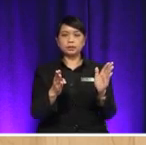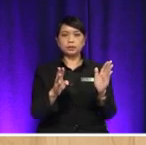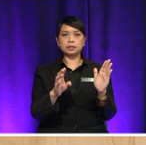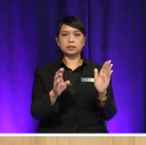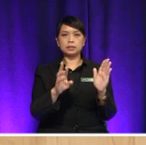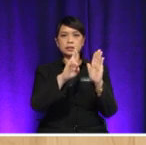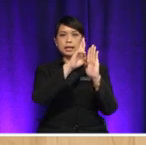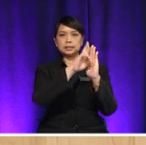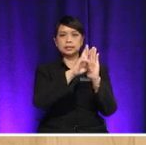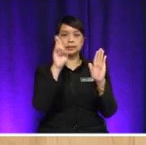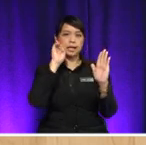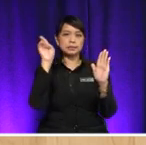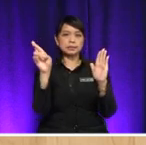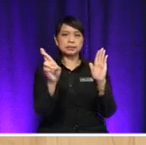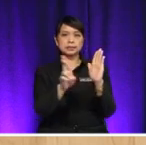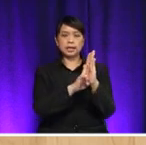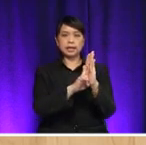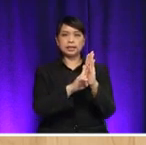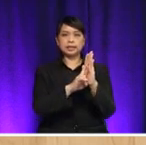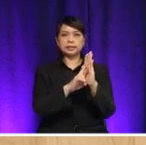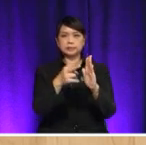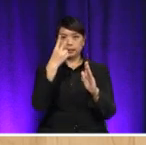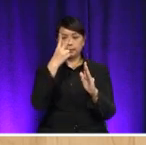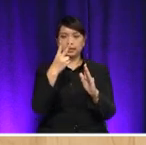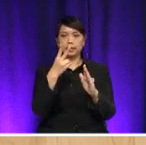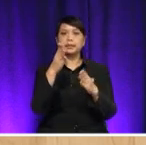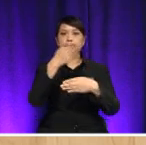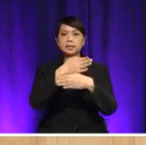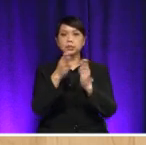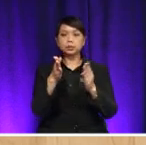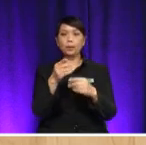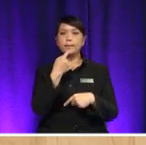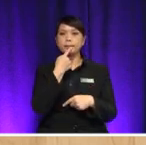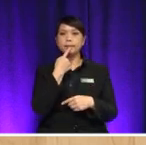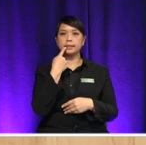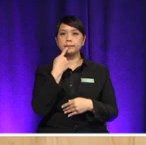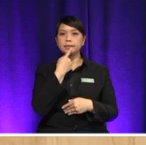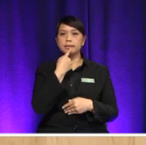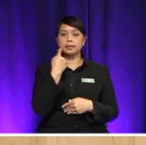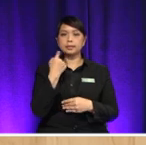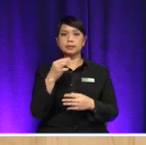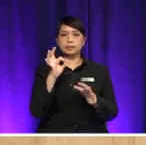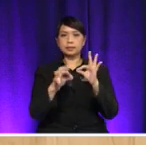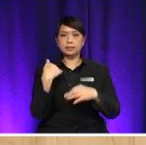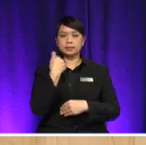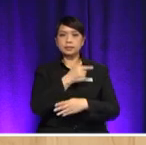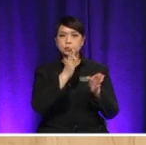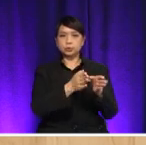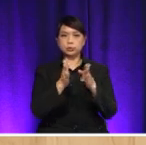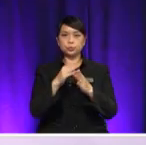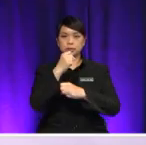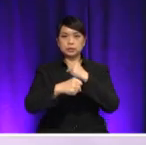tak macam BB bentuk BB kok bibir jadi kalau kita susun nih antara tahun